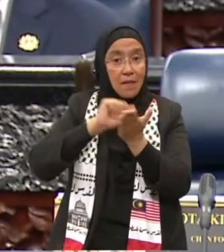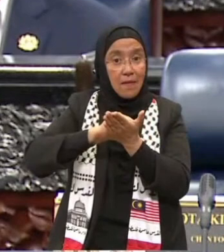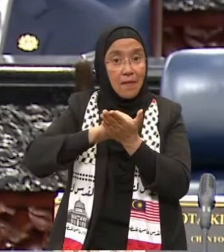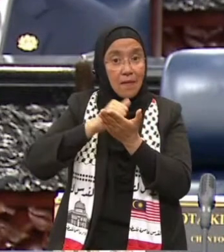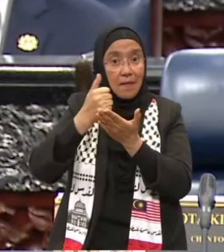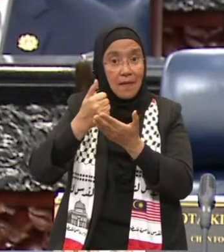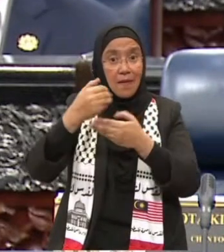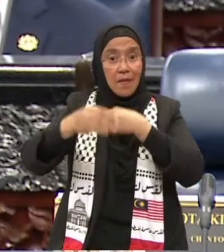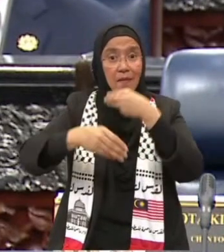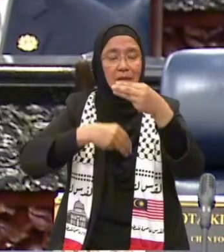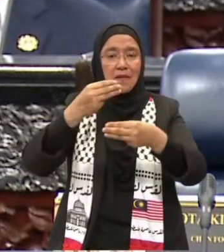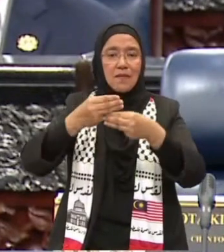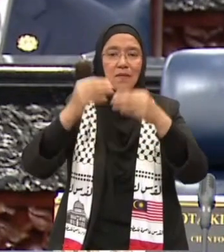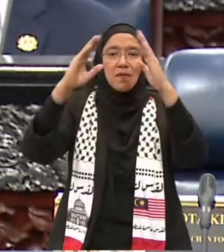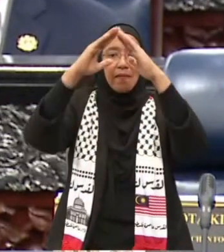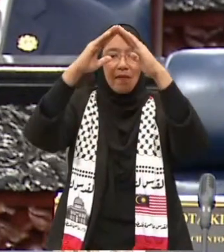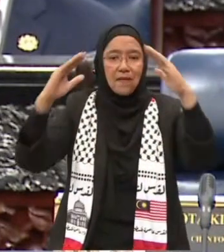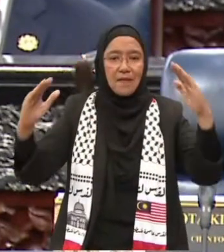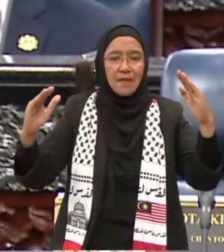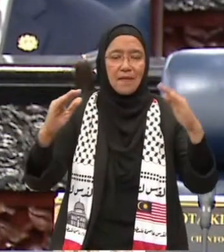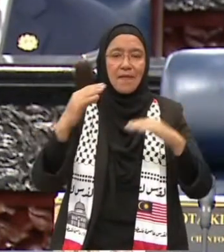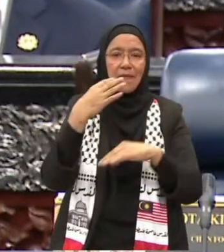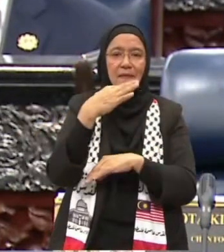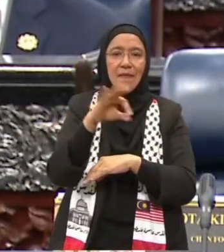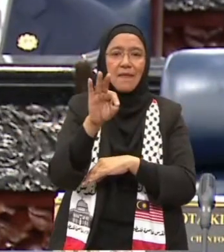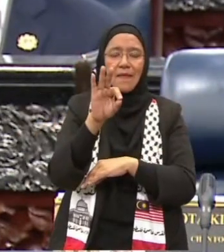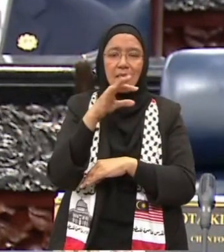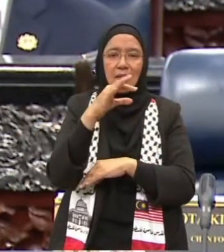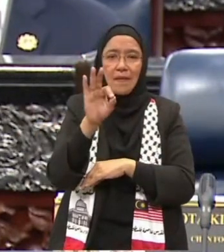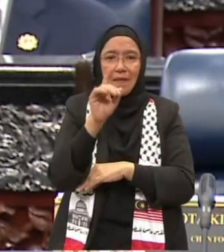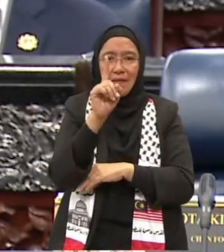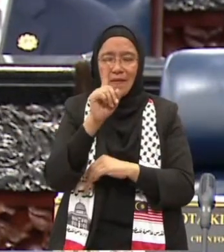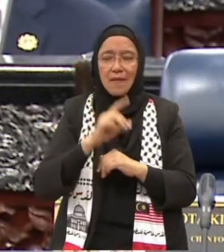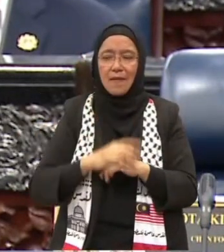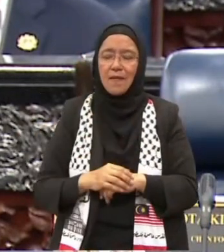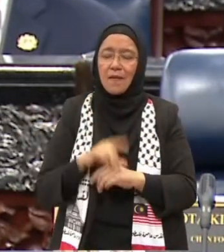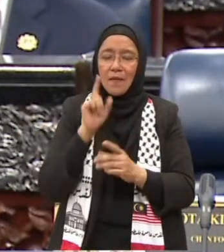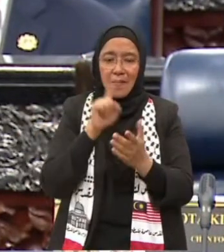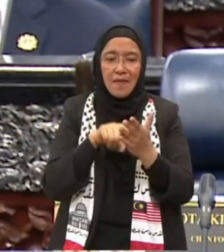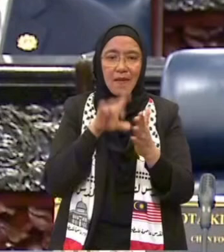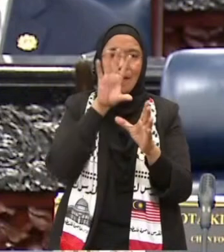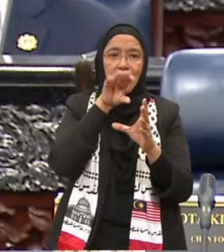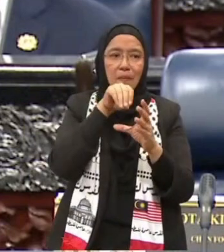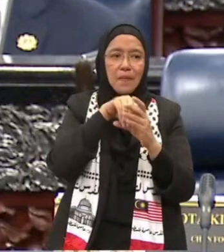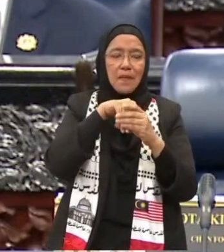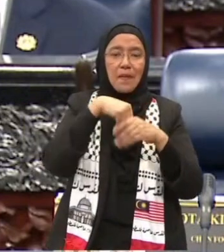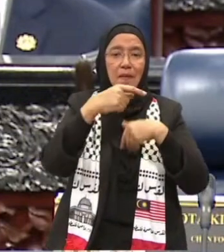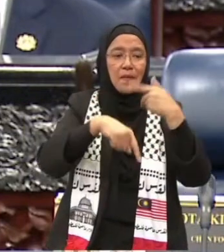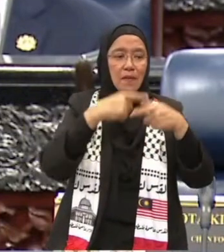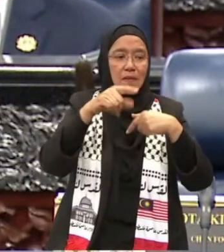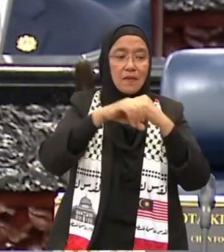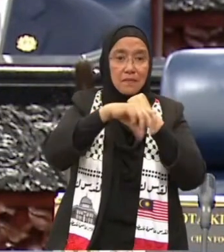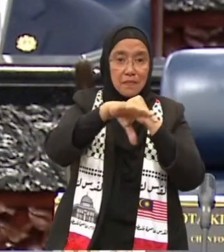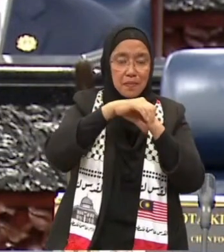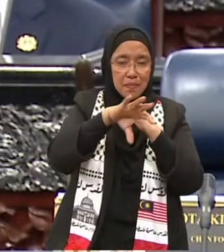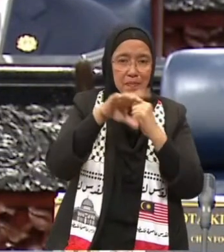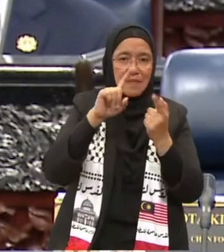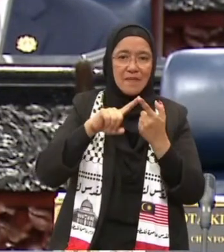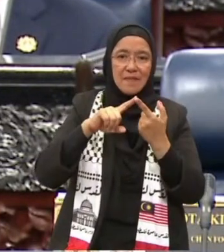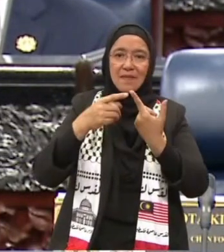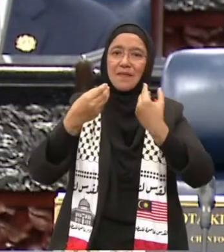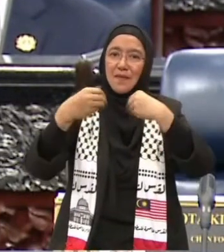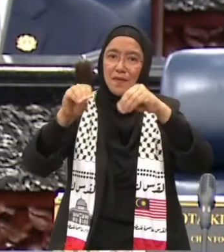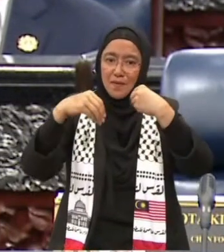Pemajuan Perumahan 1991. Ini merangkumi proses pengiklanan, penjualan,